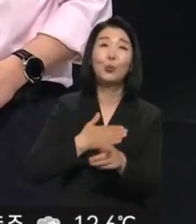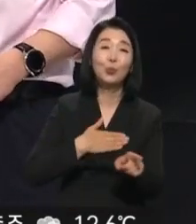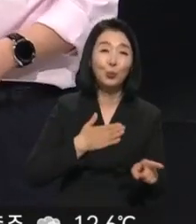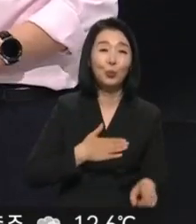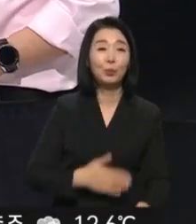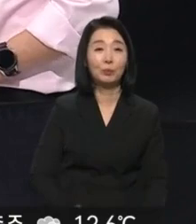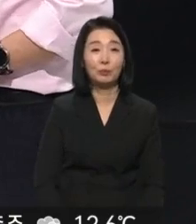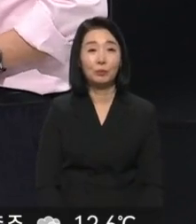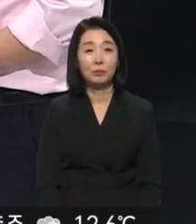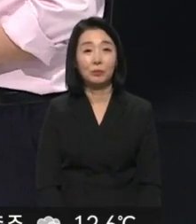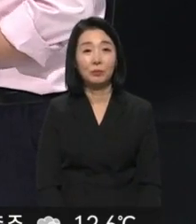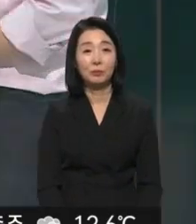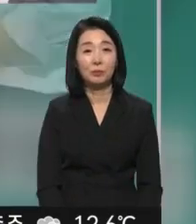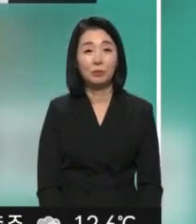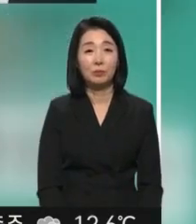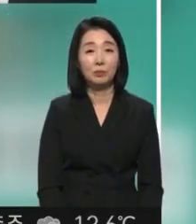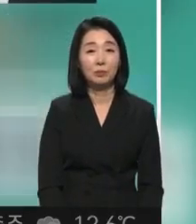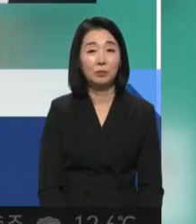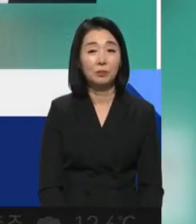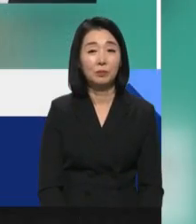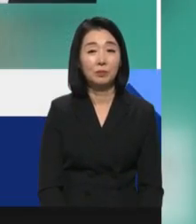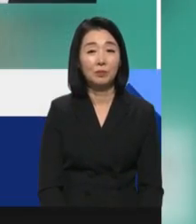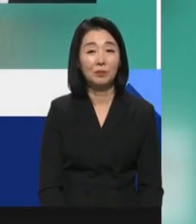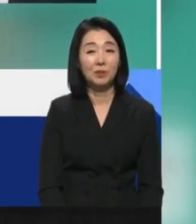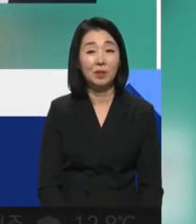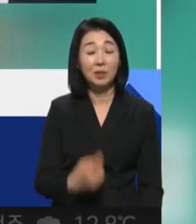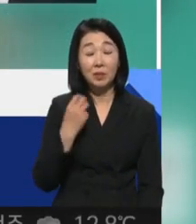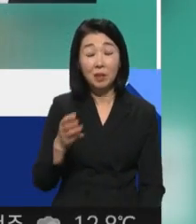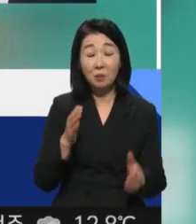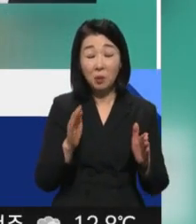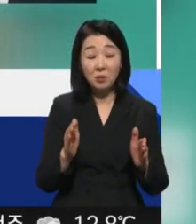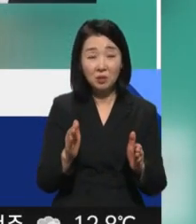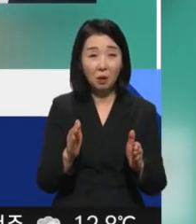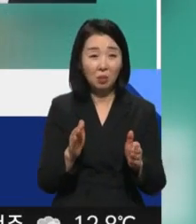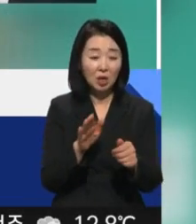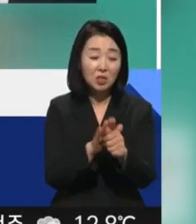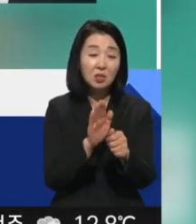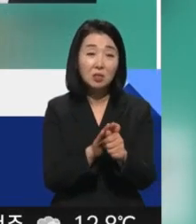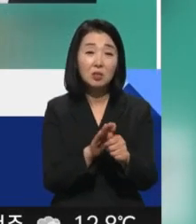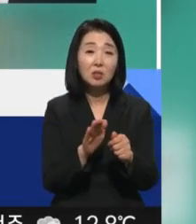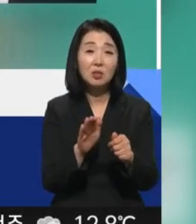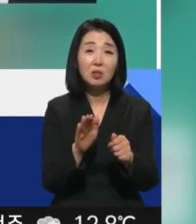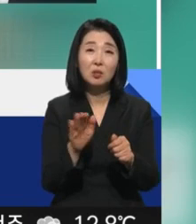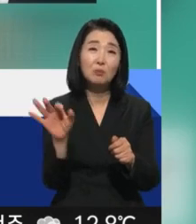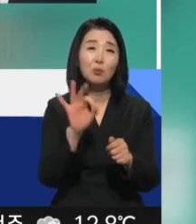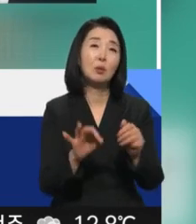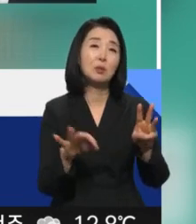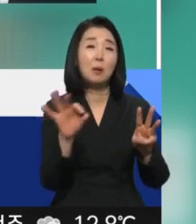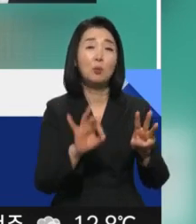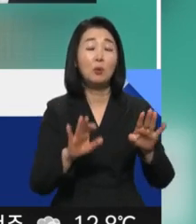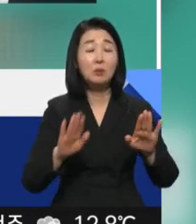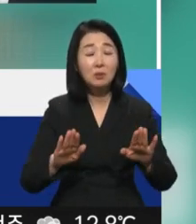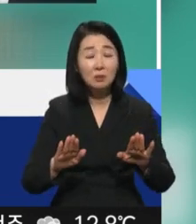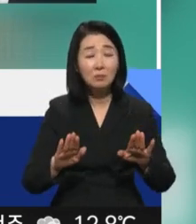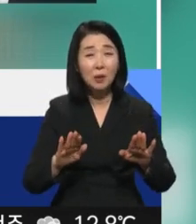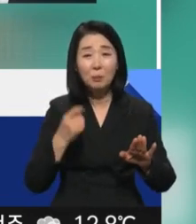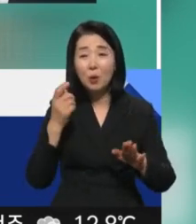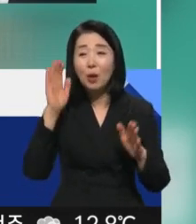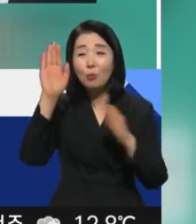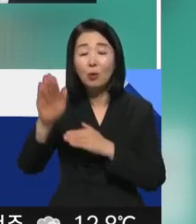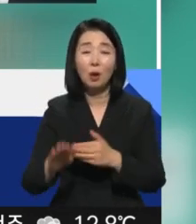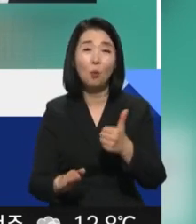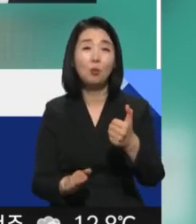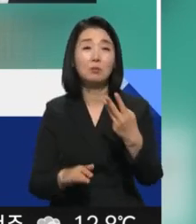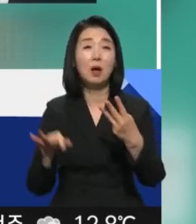평가죠. 3개월 전만 하더라도 3%에 출발해서 53이 됐습니다. 이거는 뭐 친윤계나 뭐